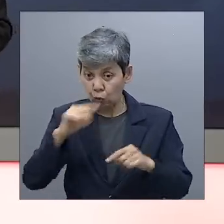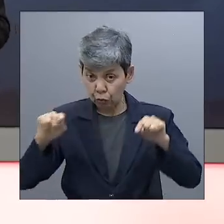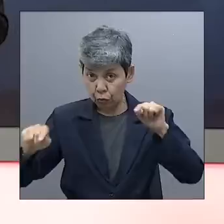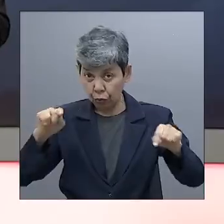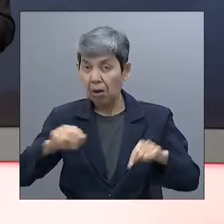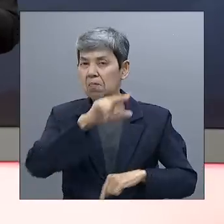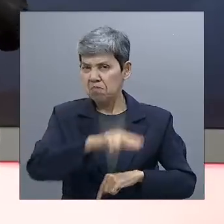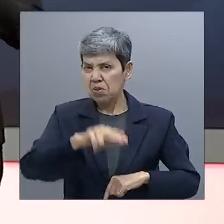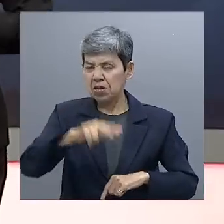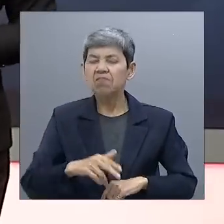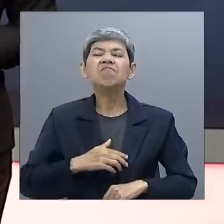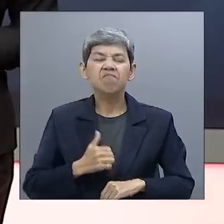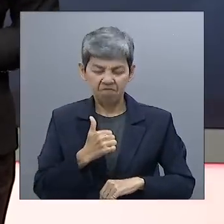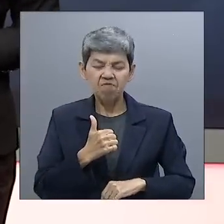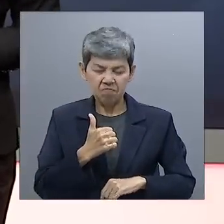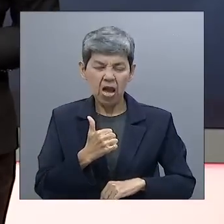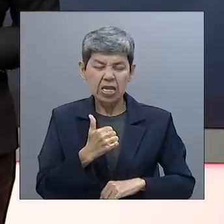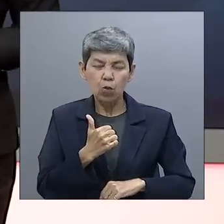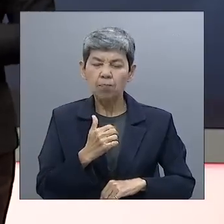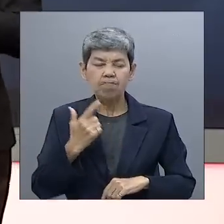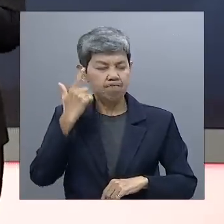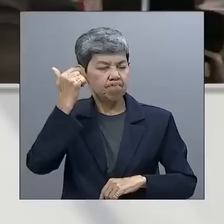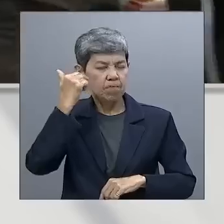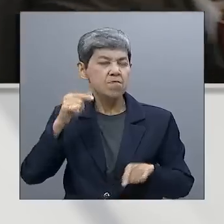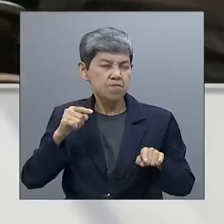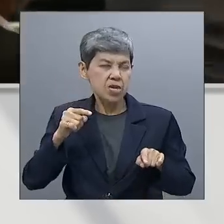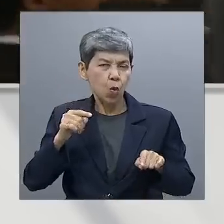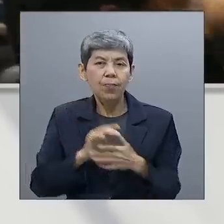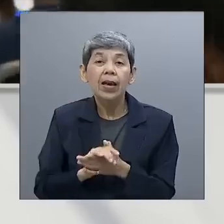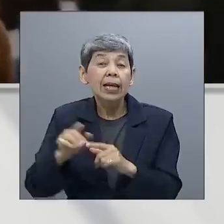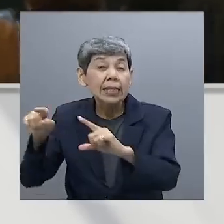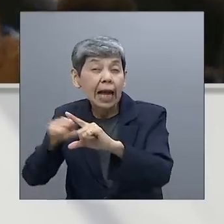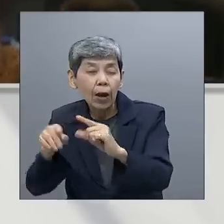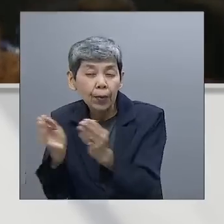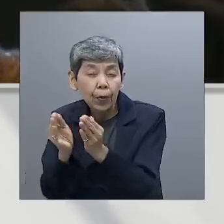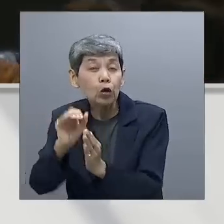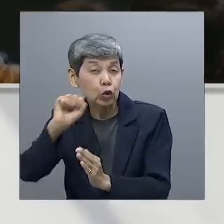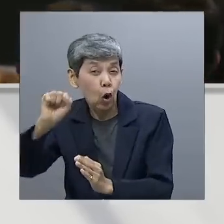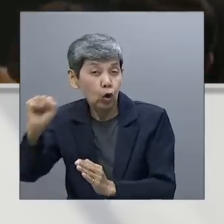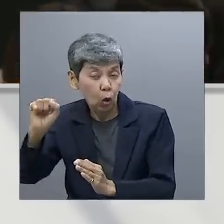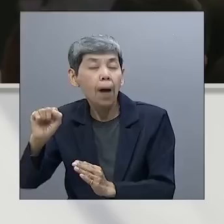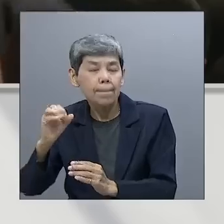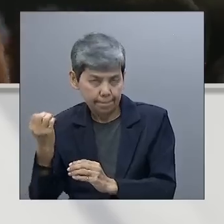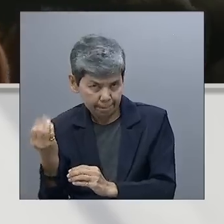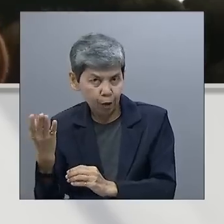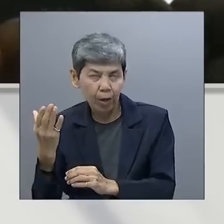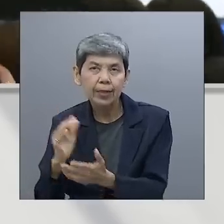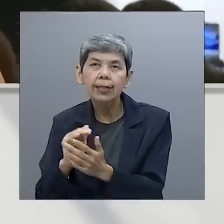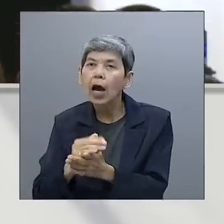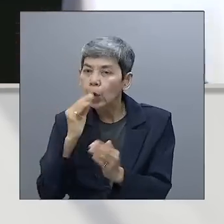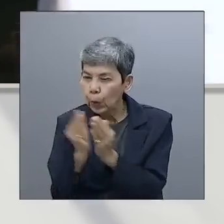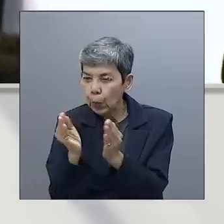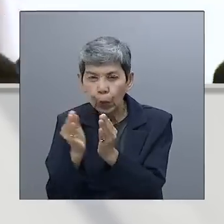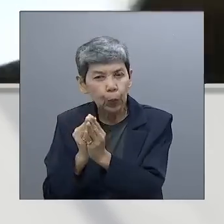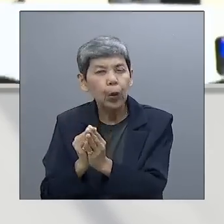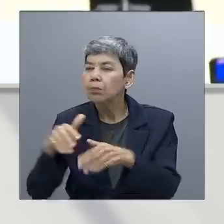เพื่อไทยได้เปรียบก้าวไกลอยู่ค่ะและแม้ก้าวไกลจะมีเสียงส.ส.มากกว่า10เสียงมีคะแนนที่เรียกว่าฉัน